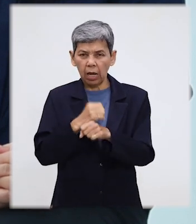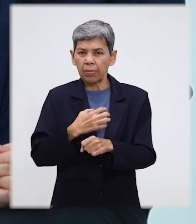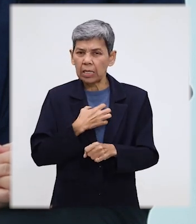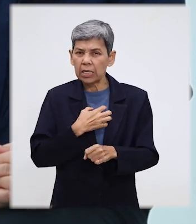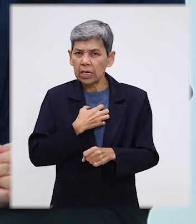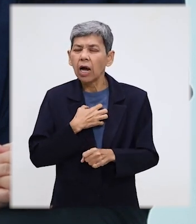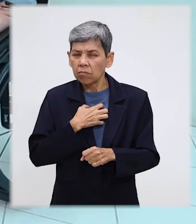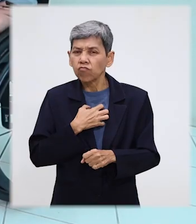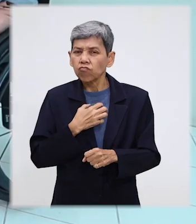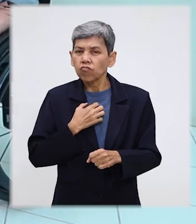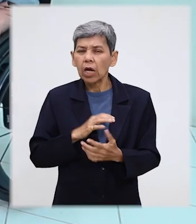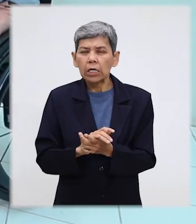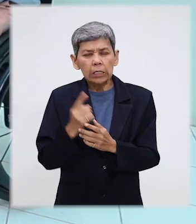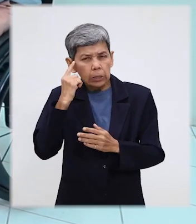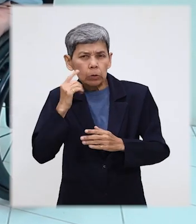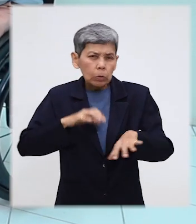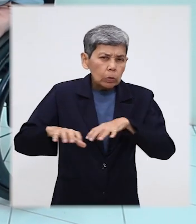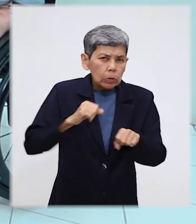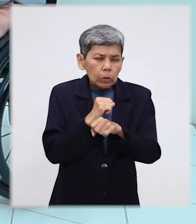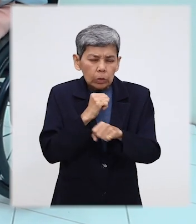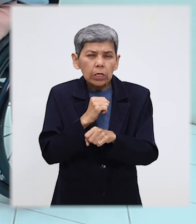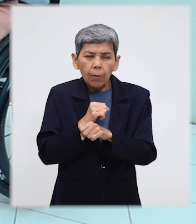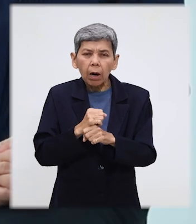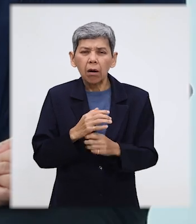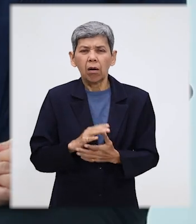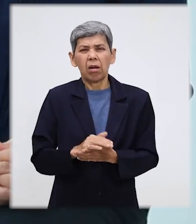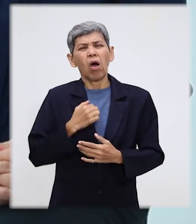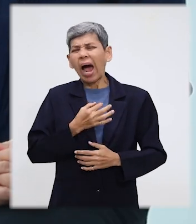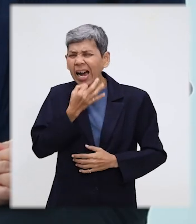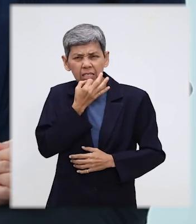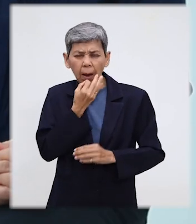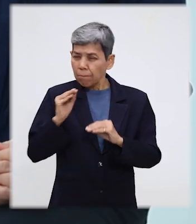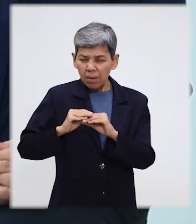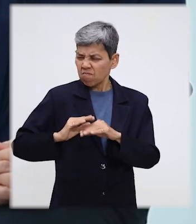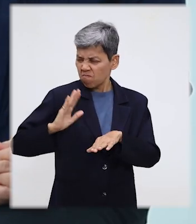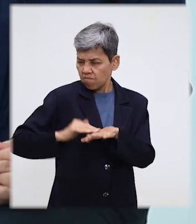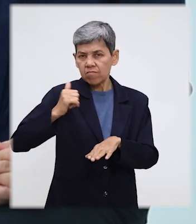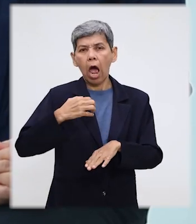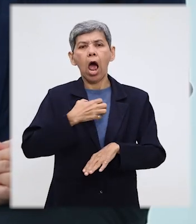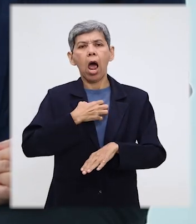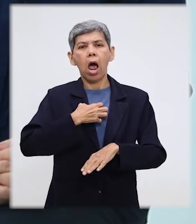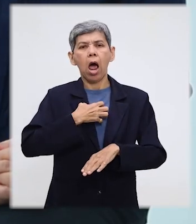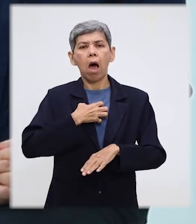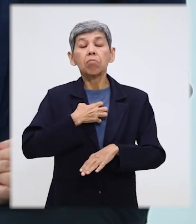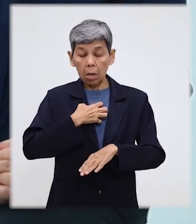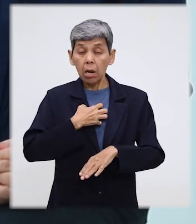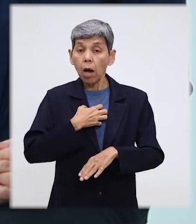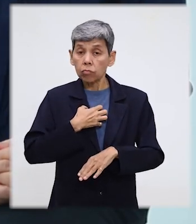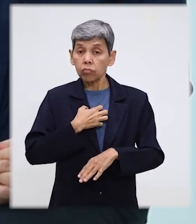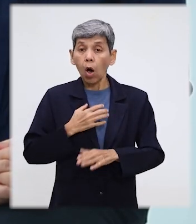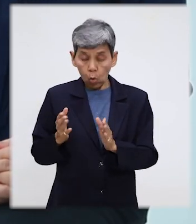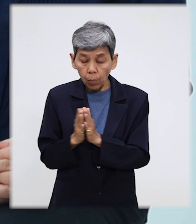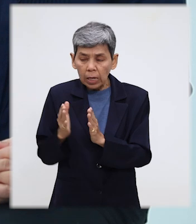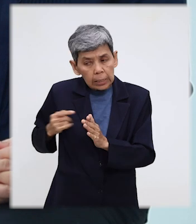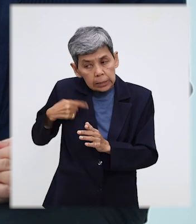พี่ต้องเป็นออเปอเรเตอร์แล้วทำเสียงเล็กน้อยเขาอยากมีอาชีพที่เป็นโปรเฟชชั่นอลซึ่งเราเห็นด้วยน